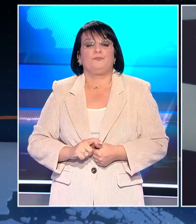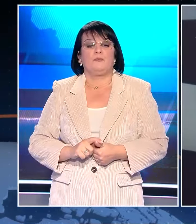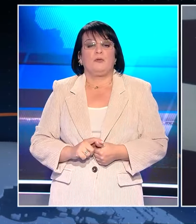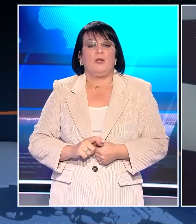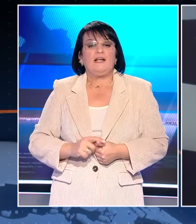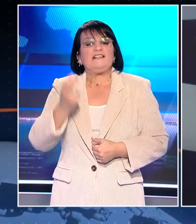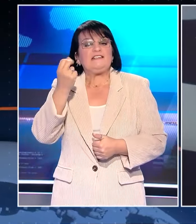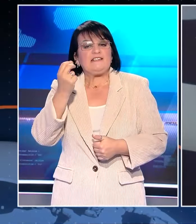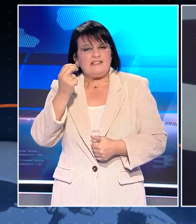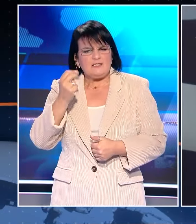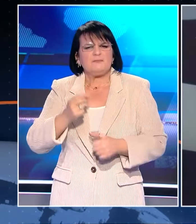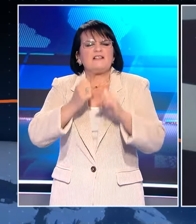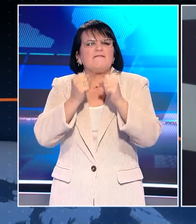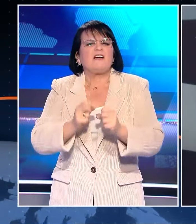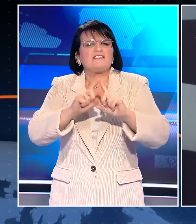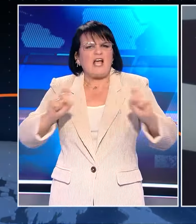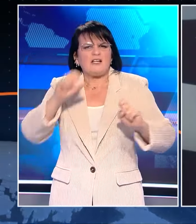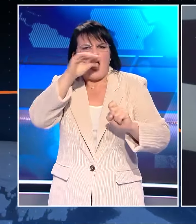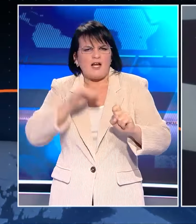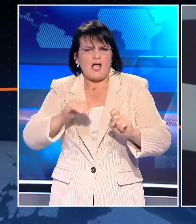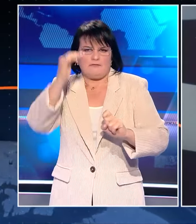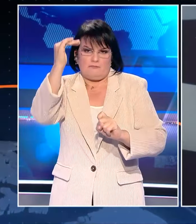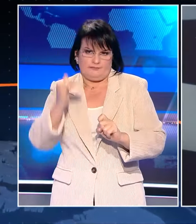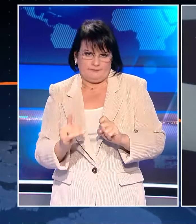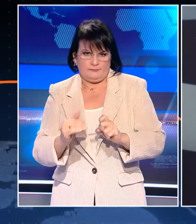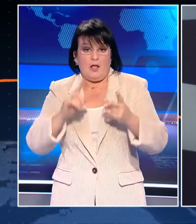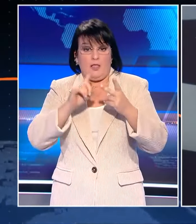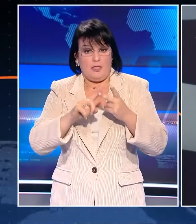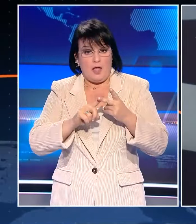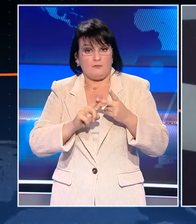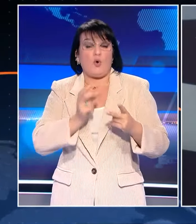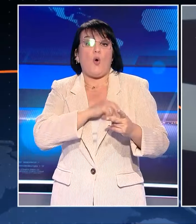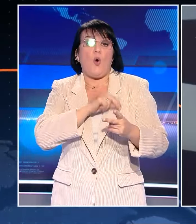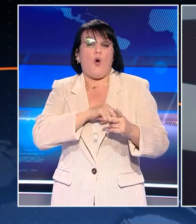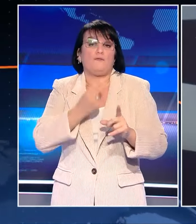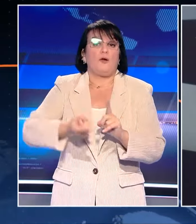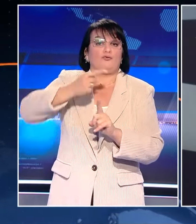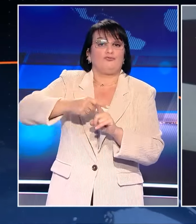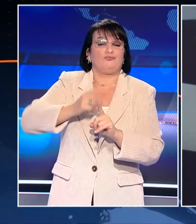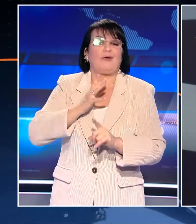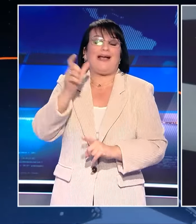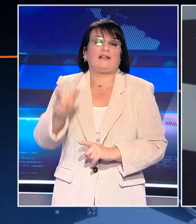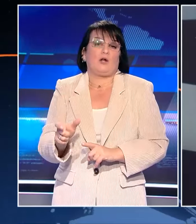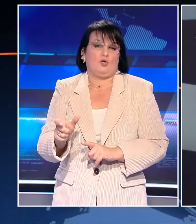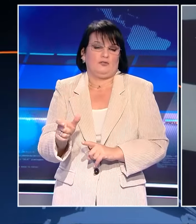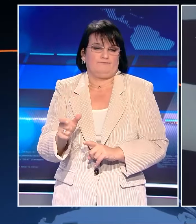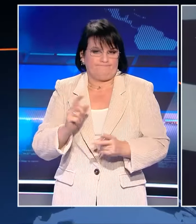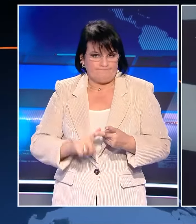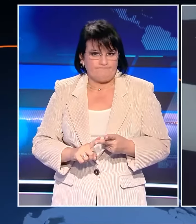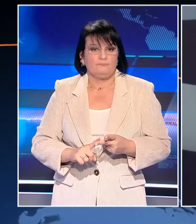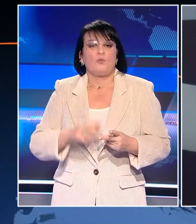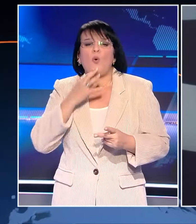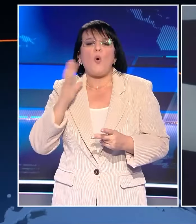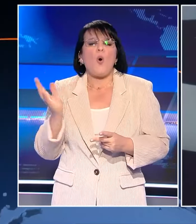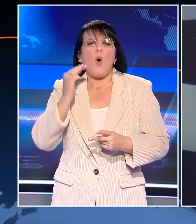άμεση μείωση της τιμής σε βασικά αγαθά στα ράφια. Δεύτερον, επιπλέον όφελος για τον καταναλωτή, καθώς